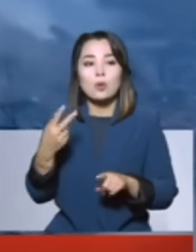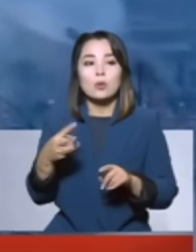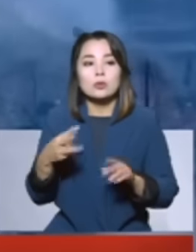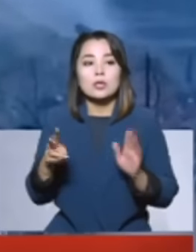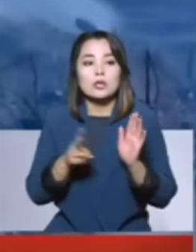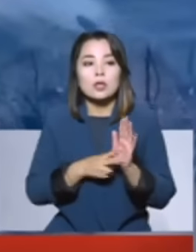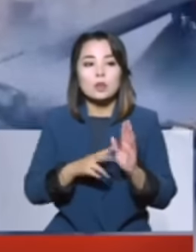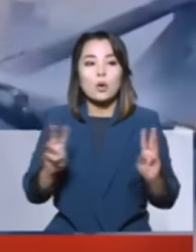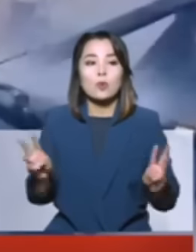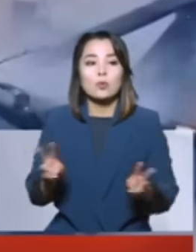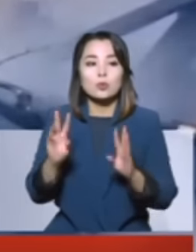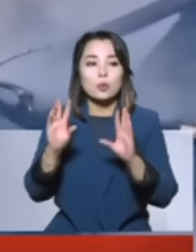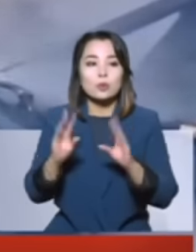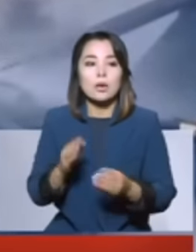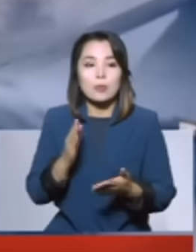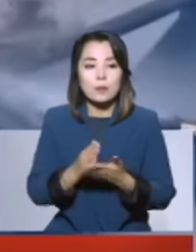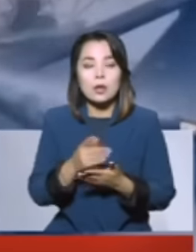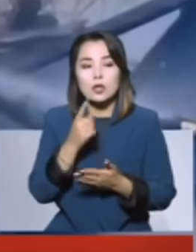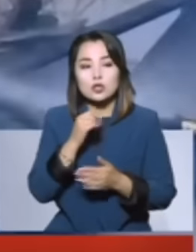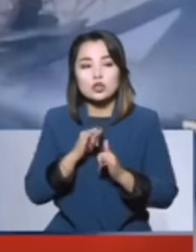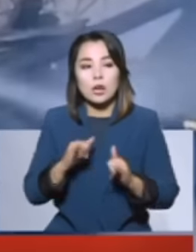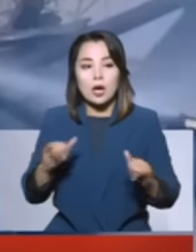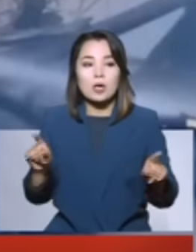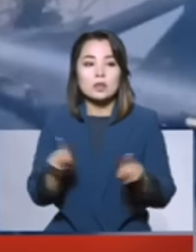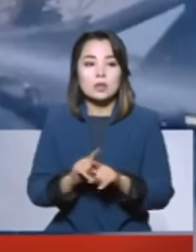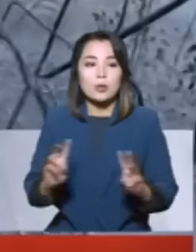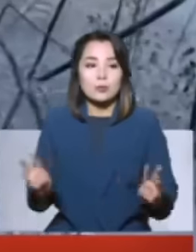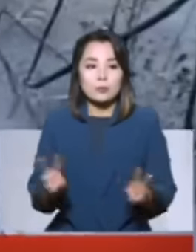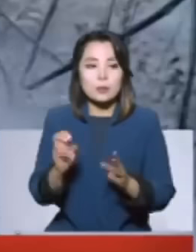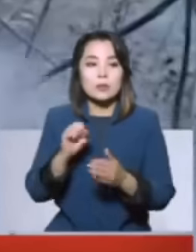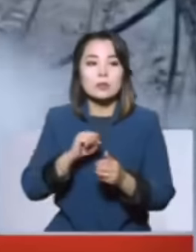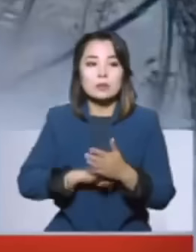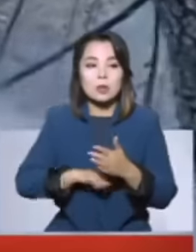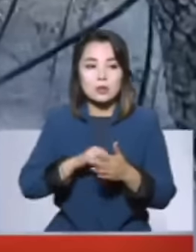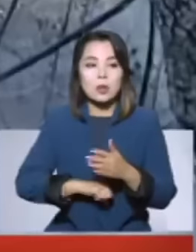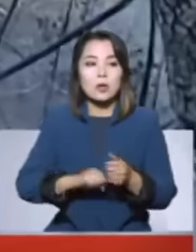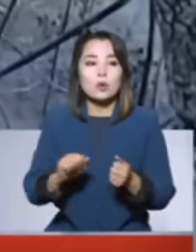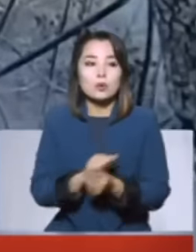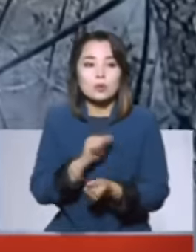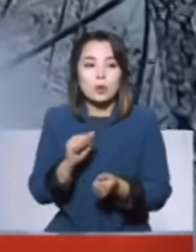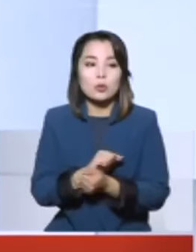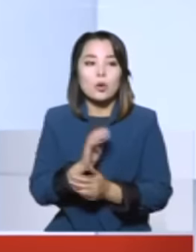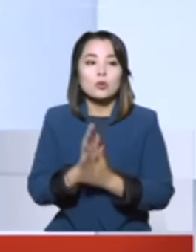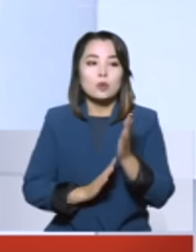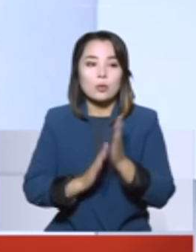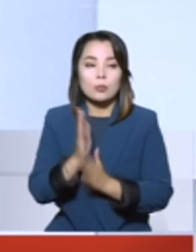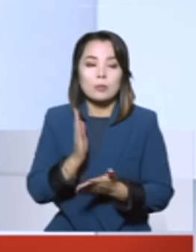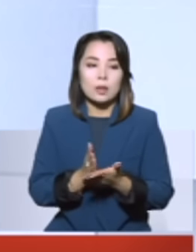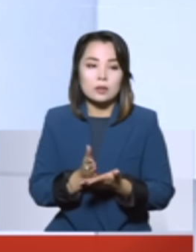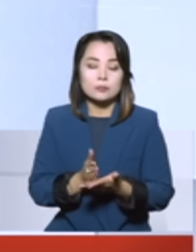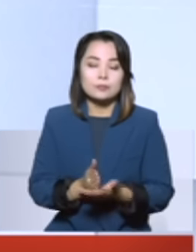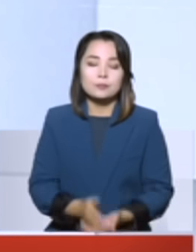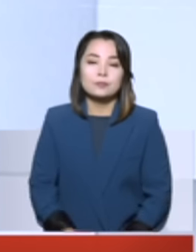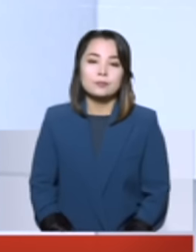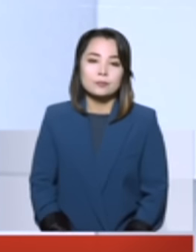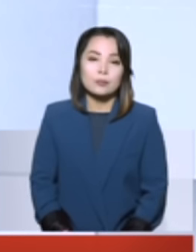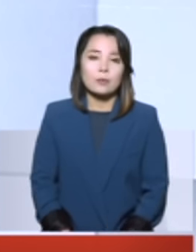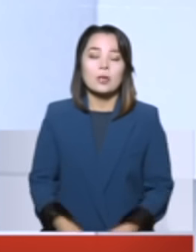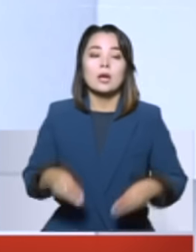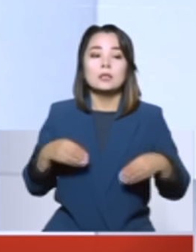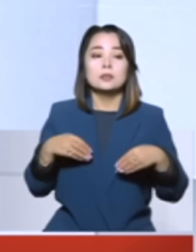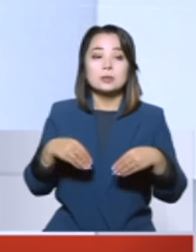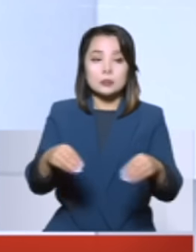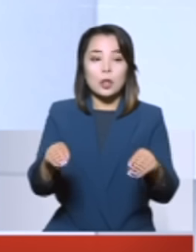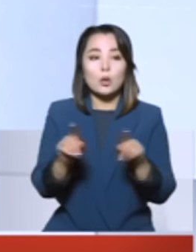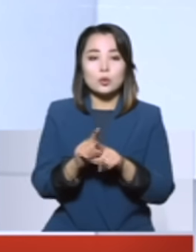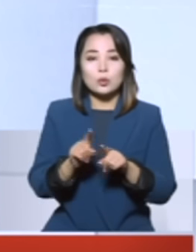37 өртті өшірді. Қызыл жалынның таралуына құрғақ шөптің жануы себеп болған. Елге оралсақ, егін